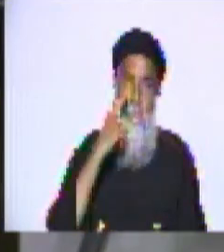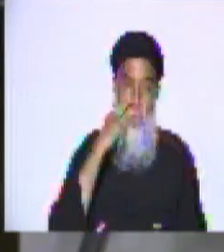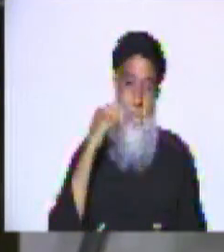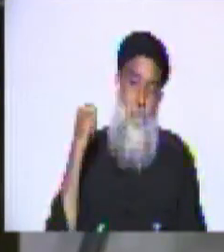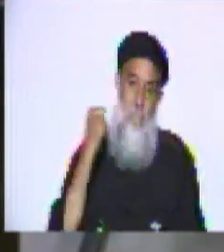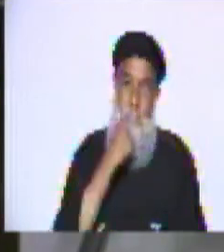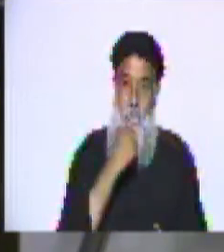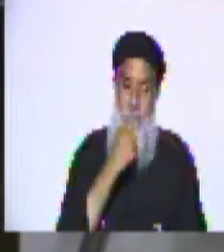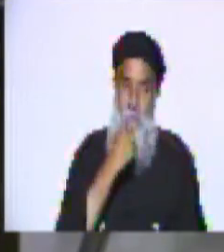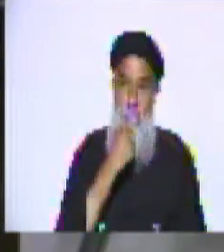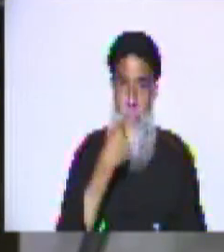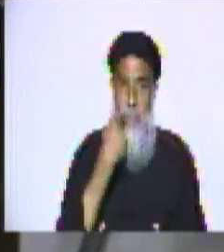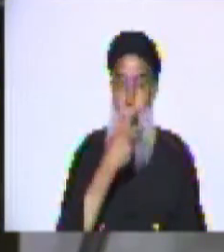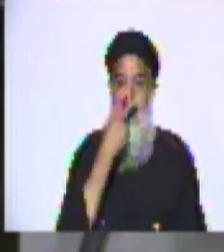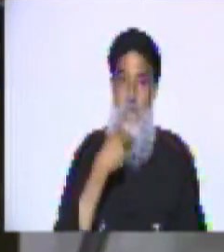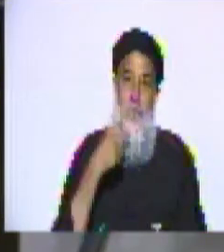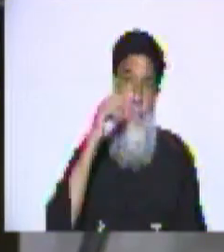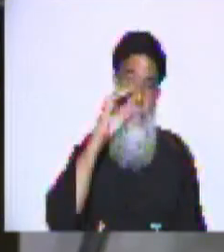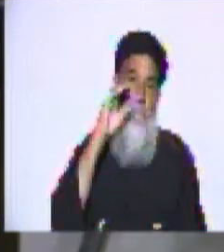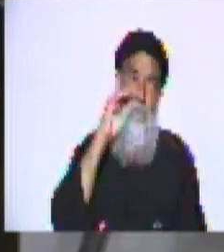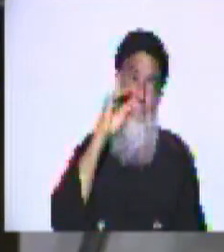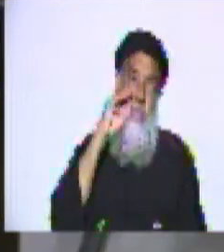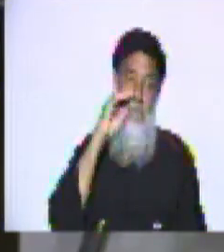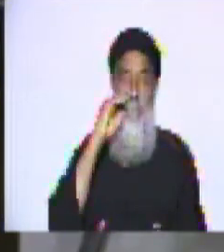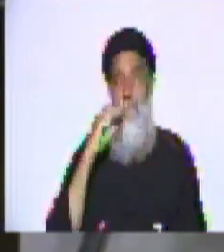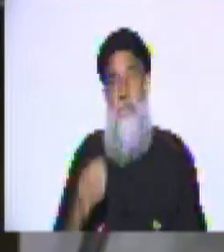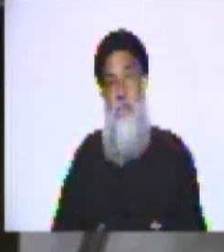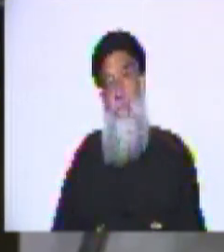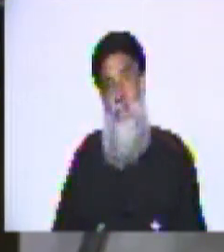الشام يا سوريا. سوريا.